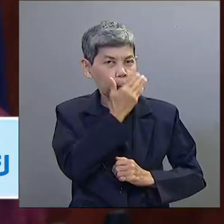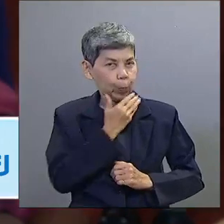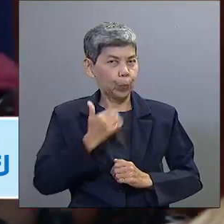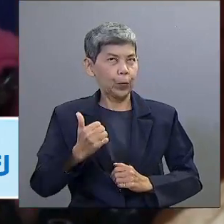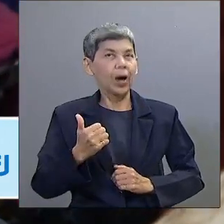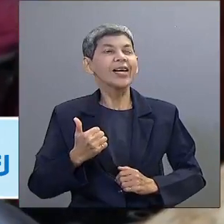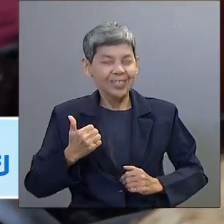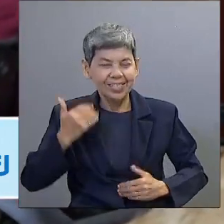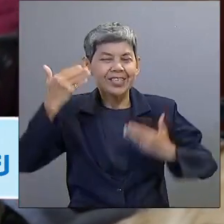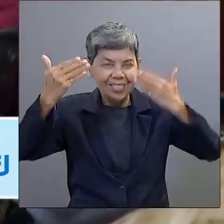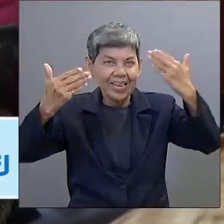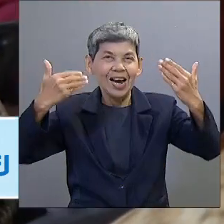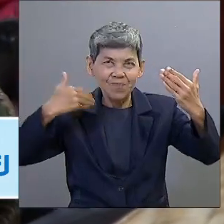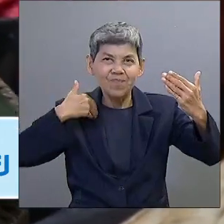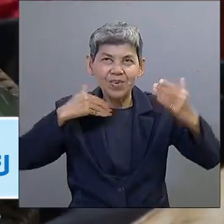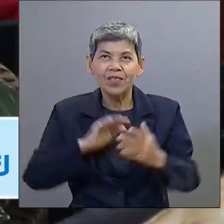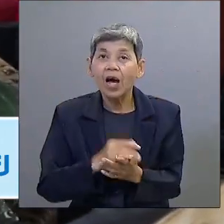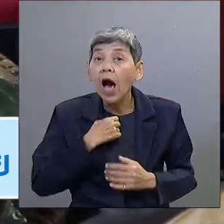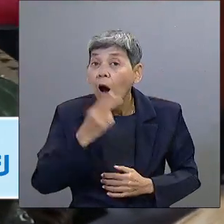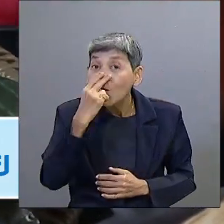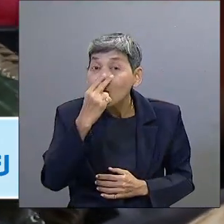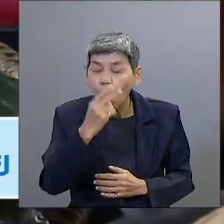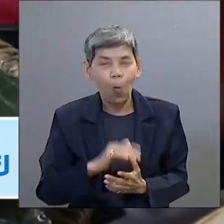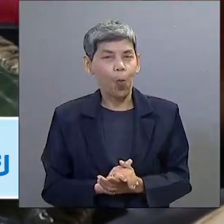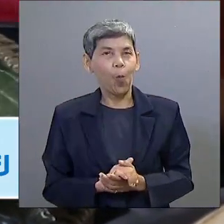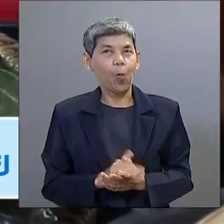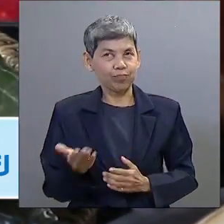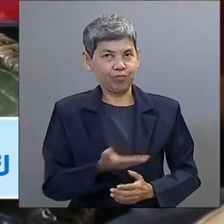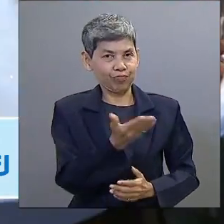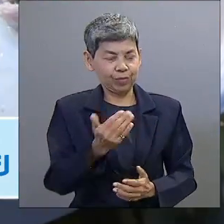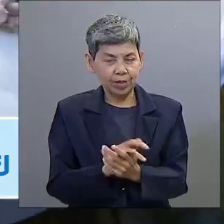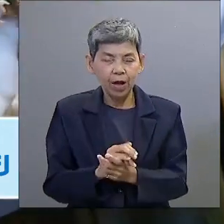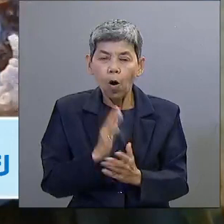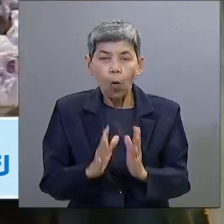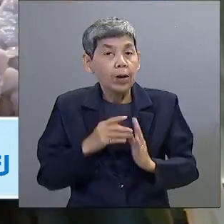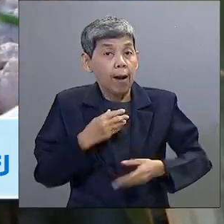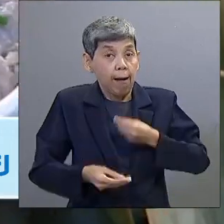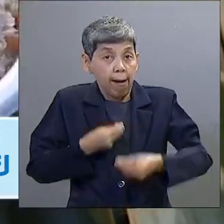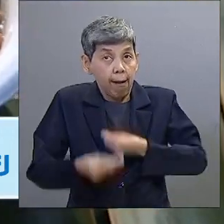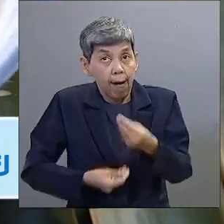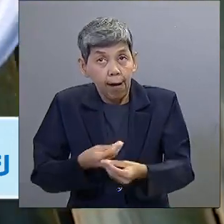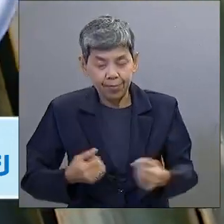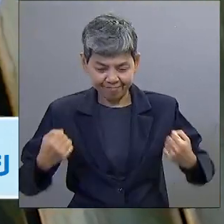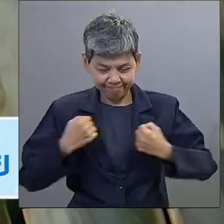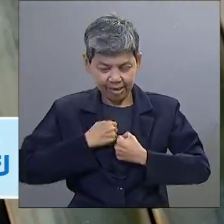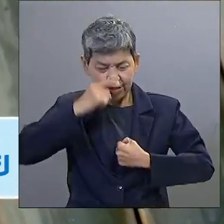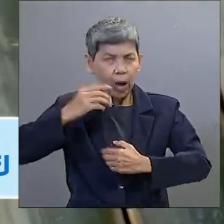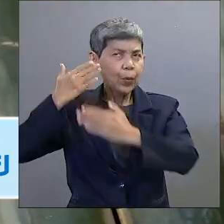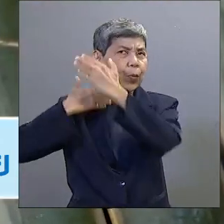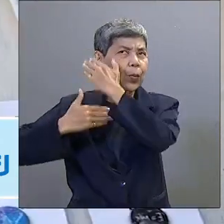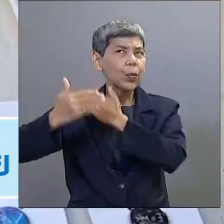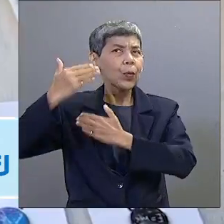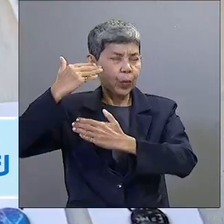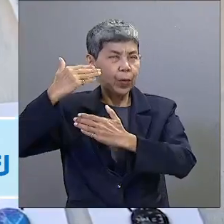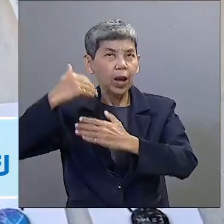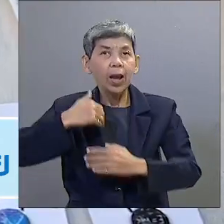นั้นยังมีกิจกรรมอื่นๆด้วย ใช่ค่ะนะเห็นบรรยากาศแบบนี้คุณผู้ชมคะพ่อค้าแม่ค้าใส่ชุดไทยโบราณต้อนรับกัน